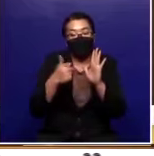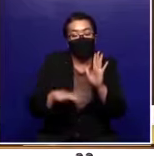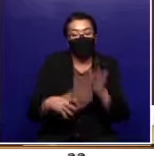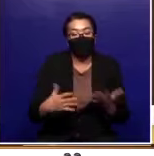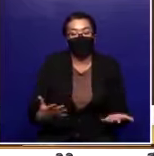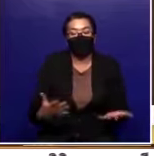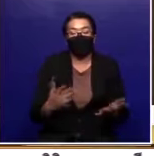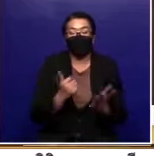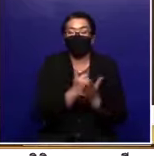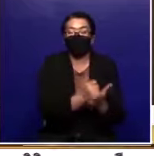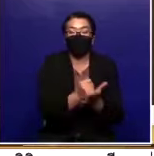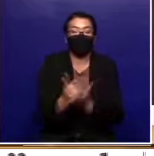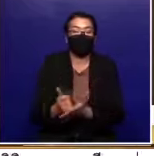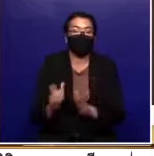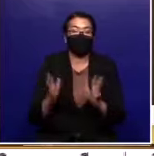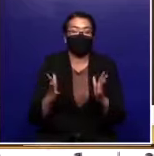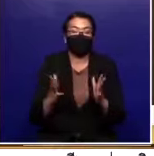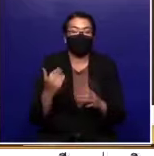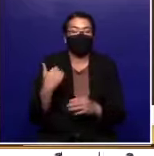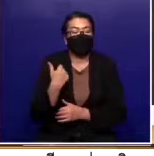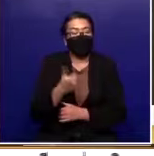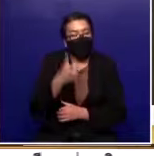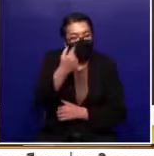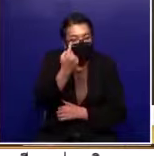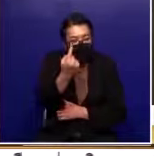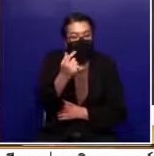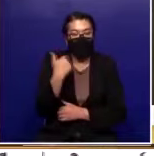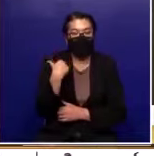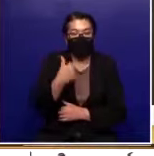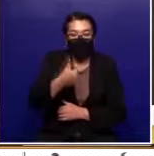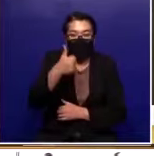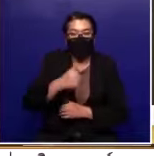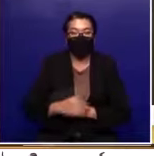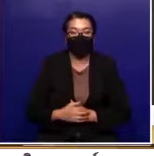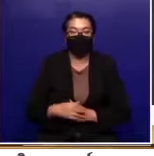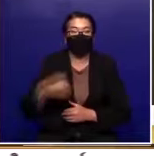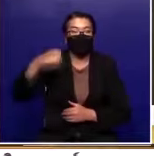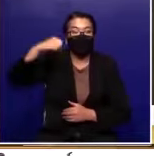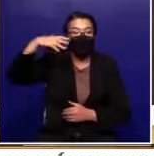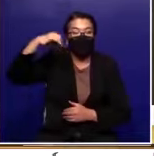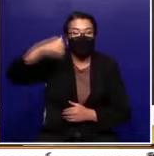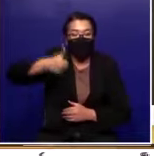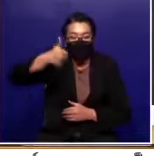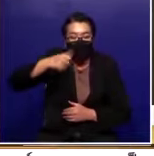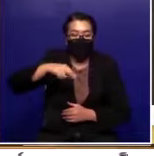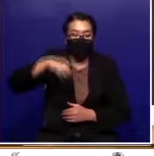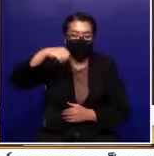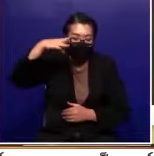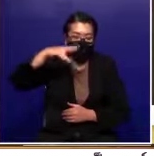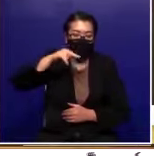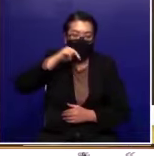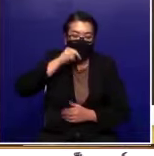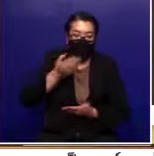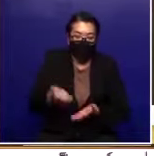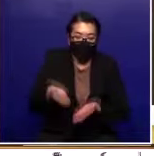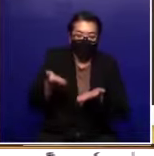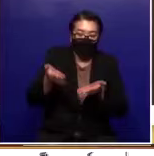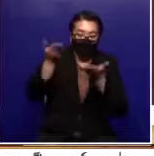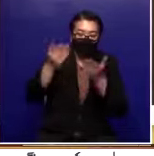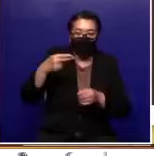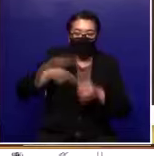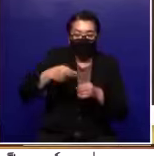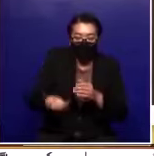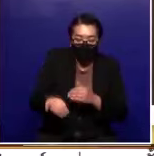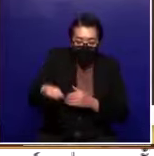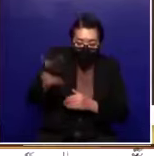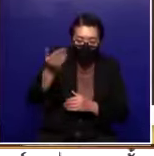ครับอะไรที่ดีอยู่อย่างเดียวรู้ไหมครับขึ้นอยู่ตลอดเวลาค่าไฟค่าน้ำค่าน้ำมันช่